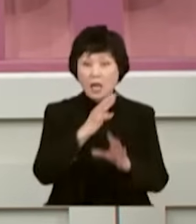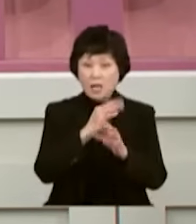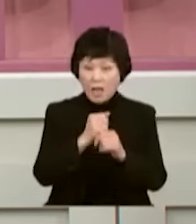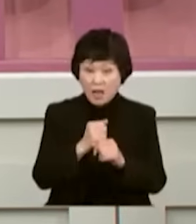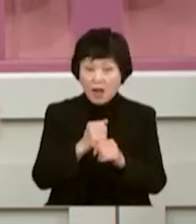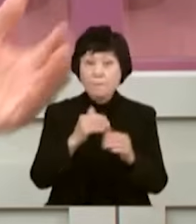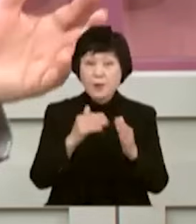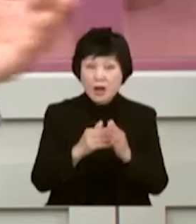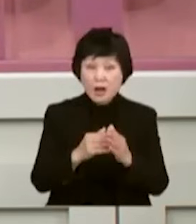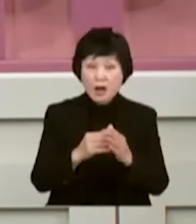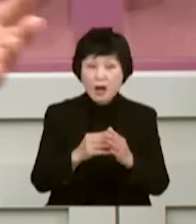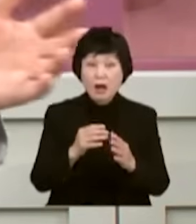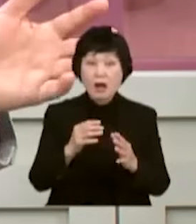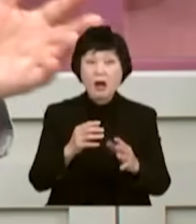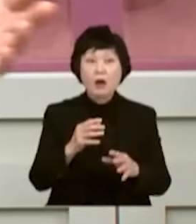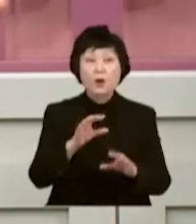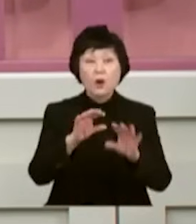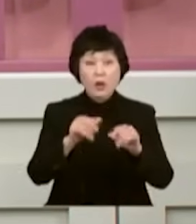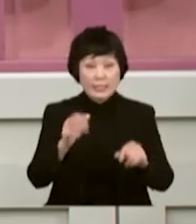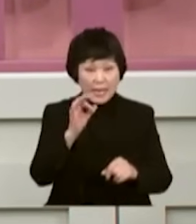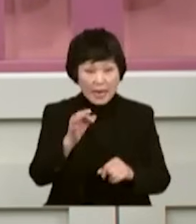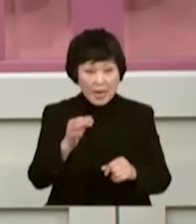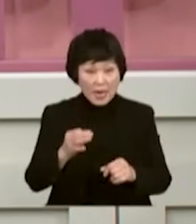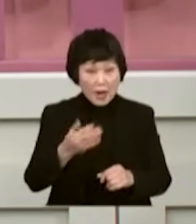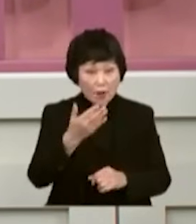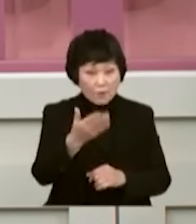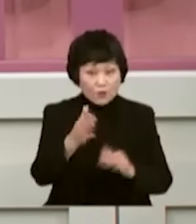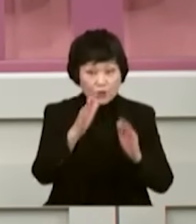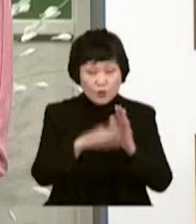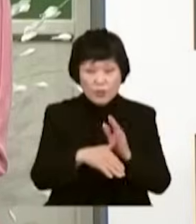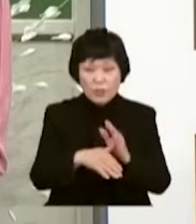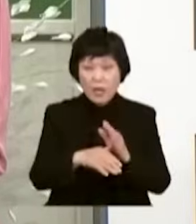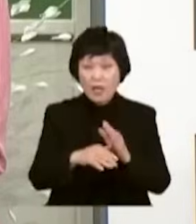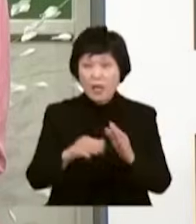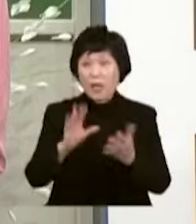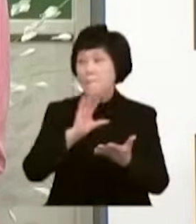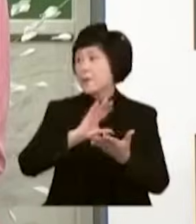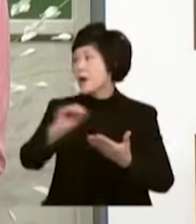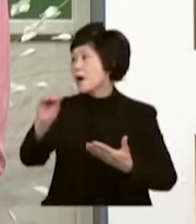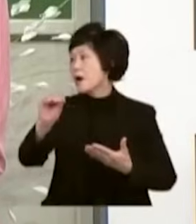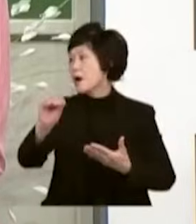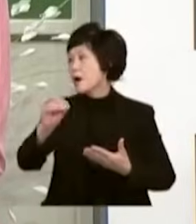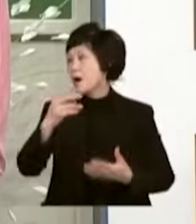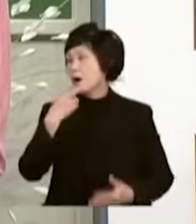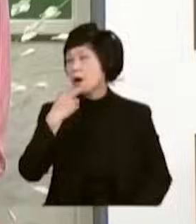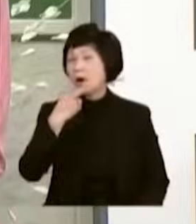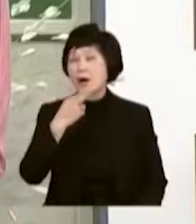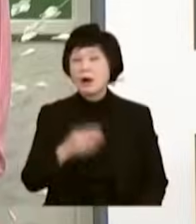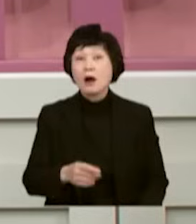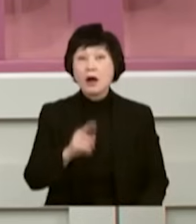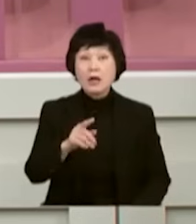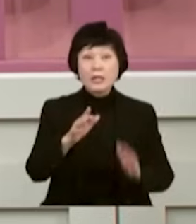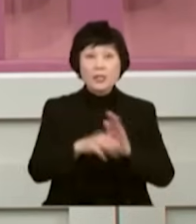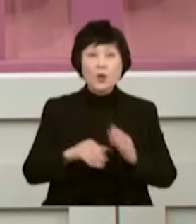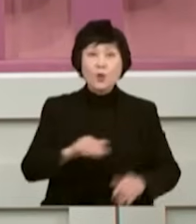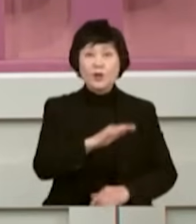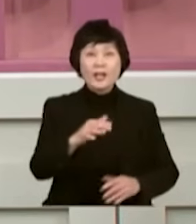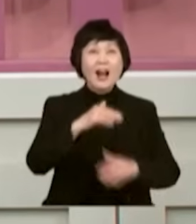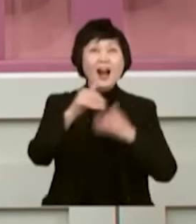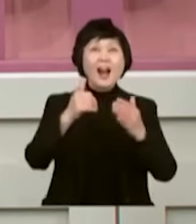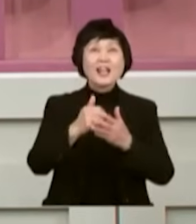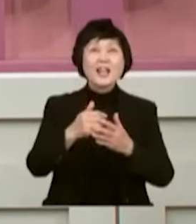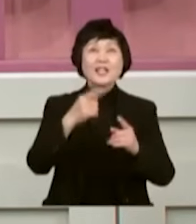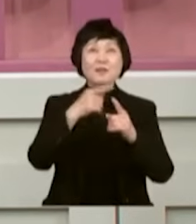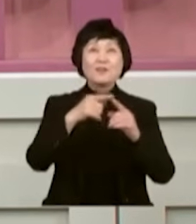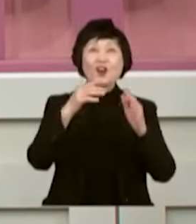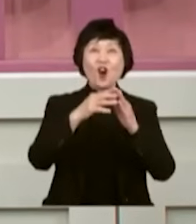그럼? 그때로서 우리가 성전 건축 하나님이 허락하셨다고 막 기도를 하고 그럴 텐데 15억은 들어갔는데 그죠? 15억은 들어갔는데 그러면 15억은